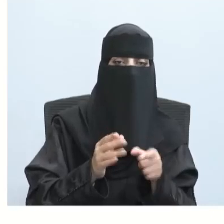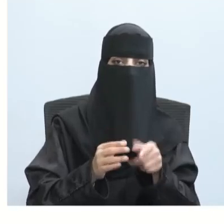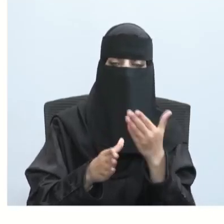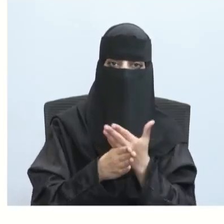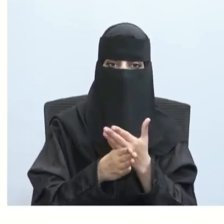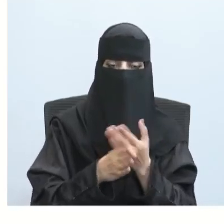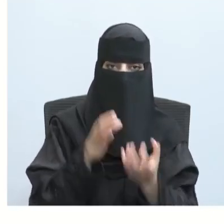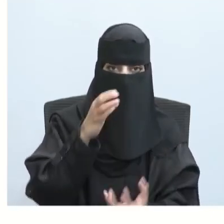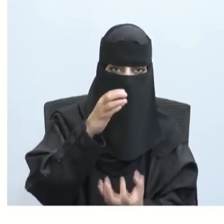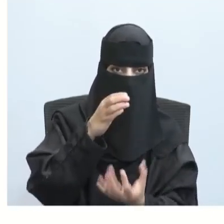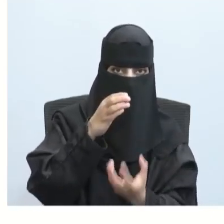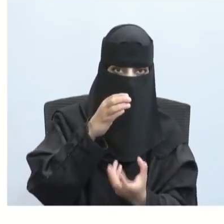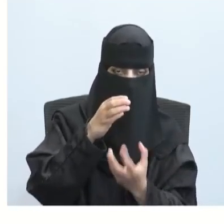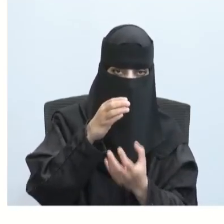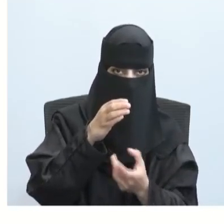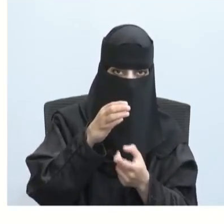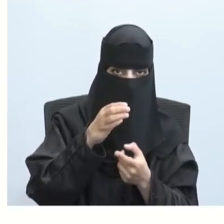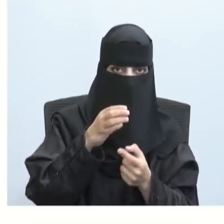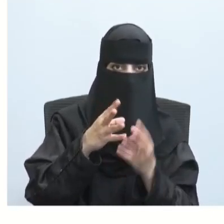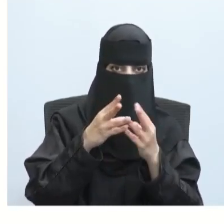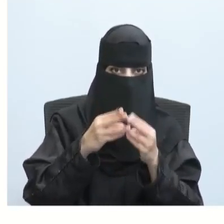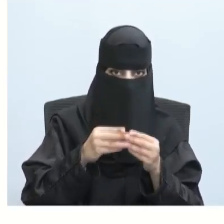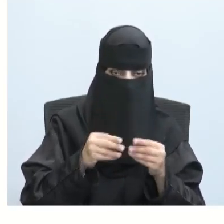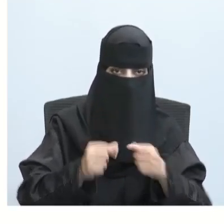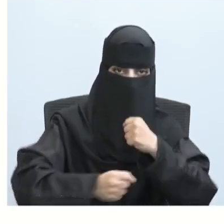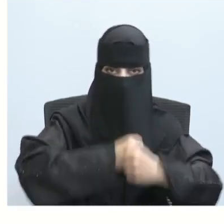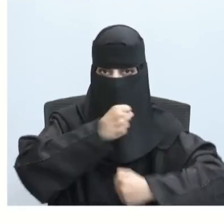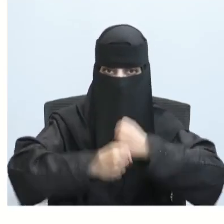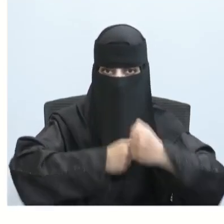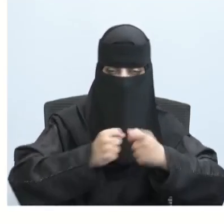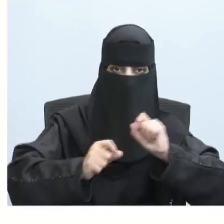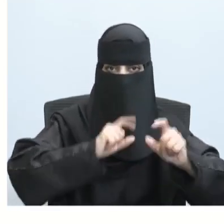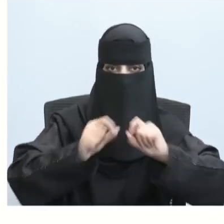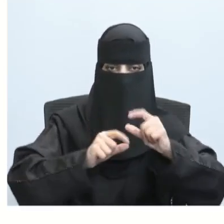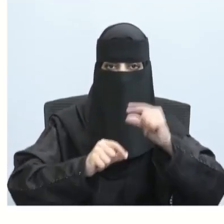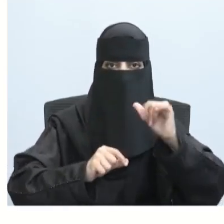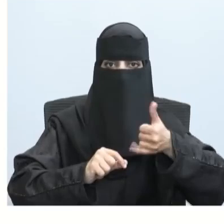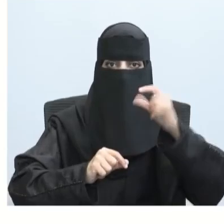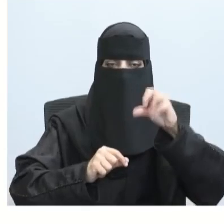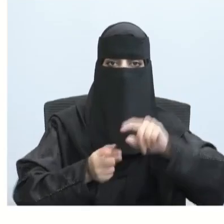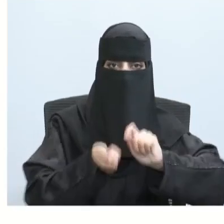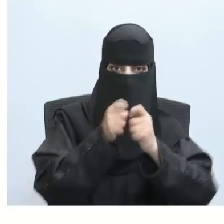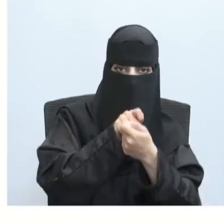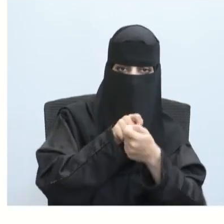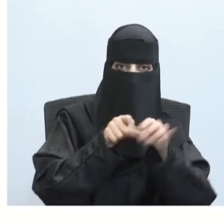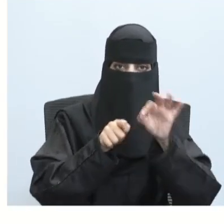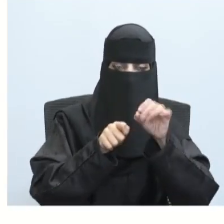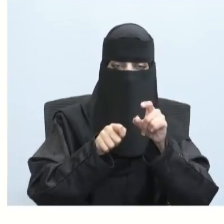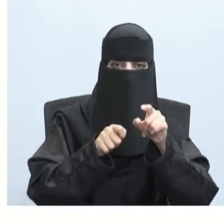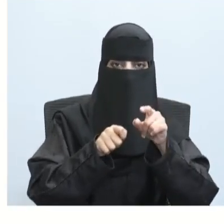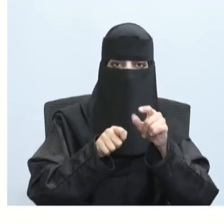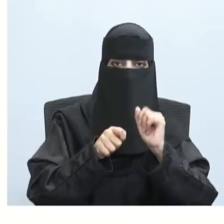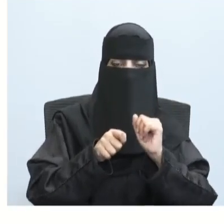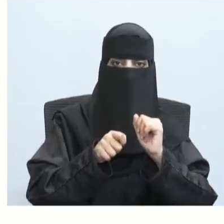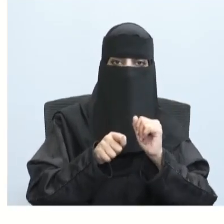فعند استمرار عمليه التسخين تزداد حركه دقائق الماده ويتح جزء من السائل